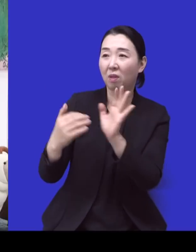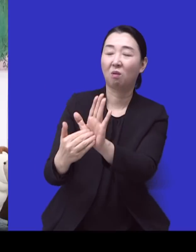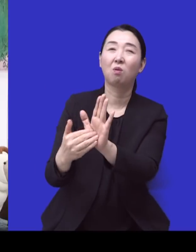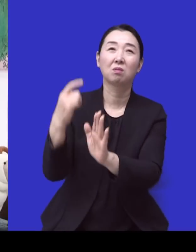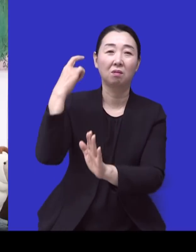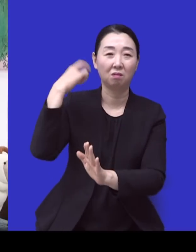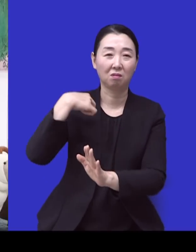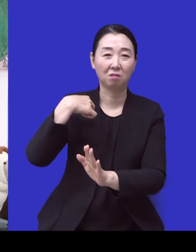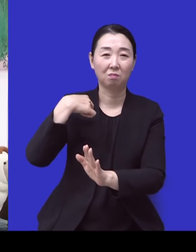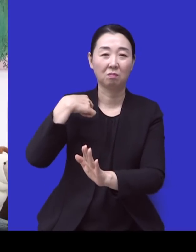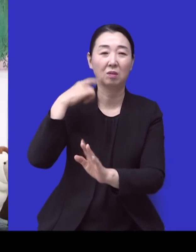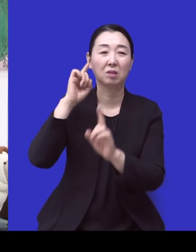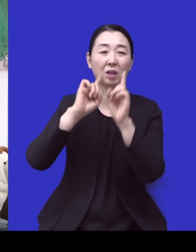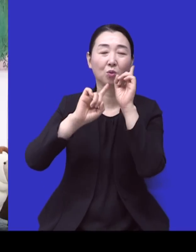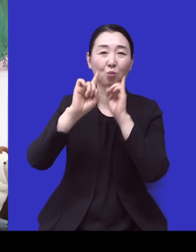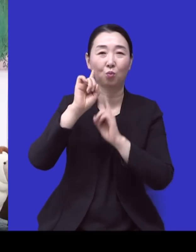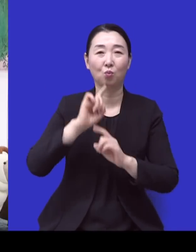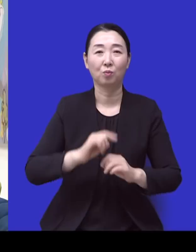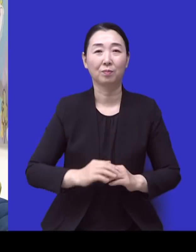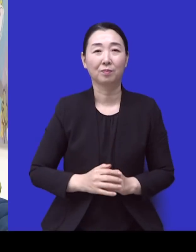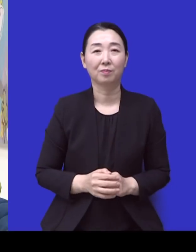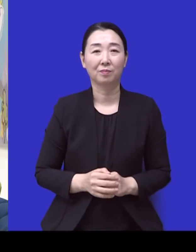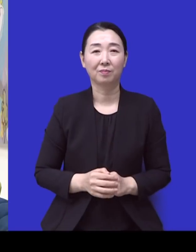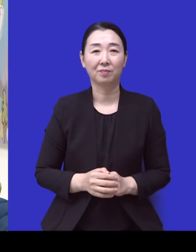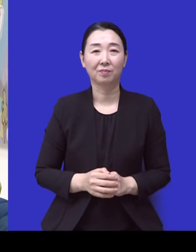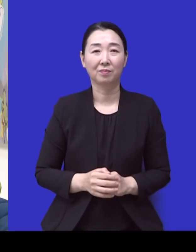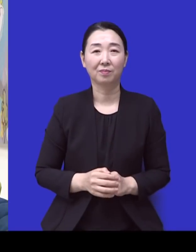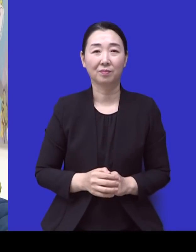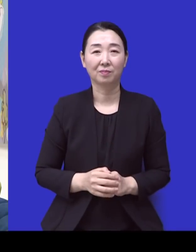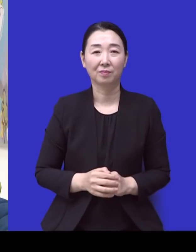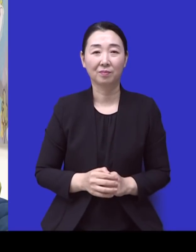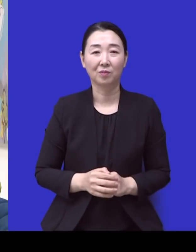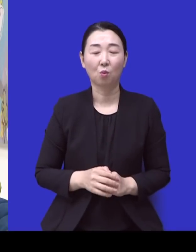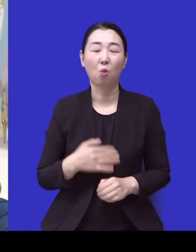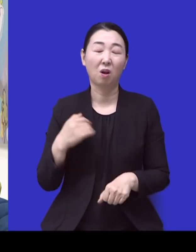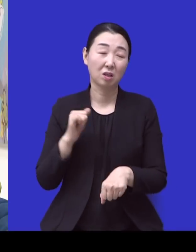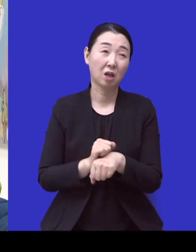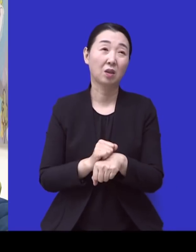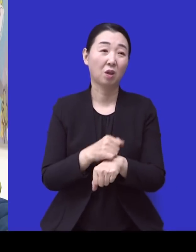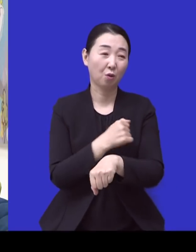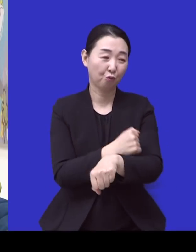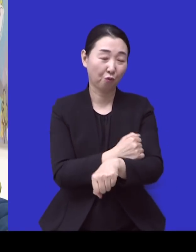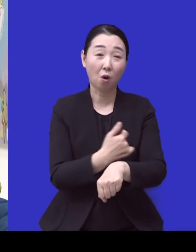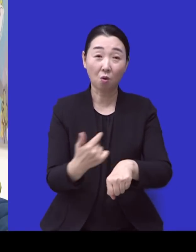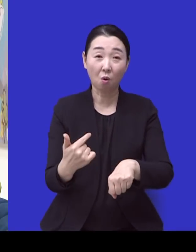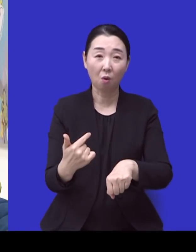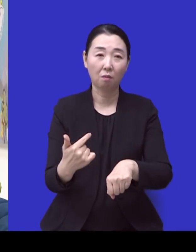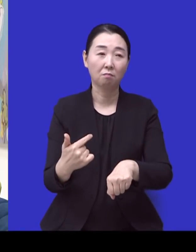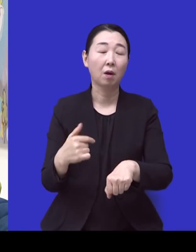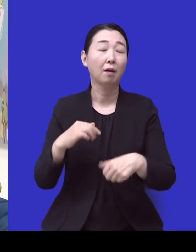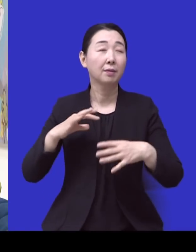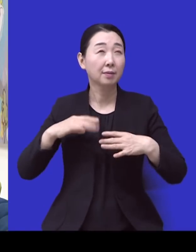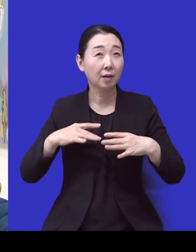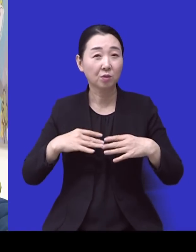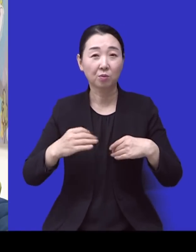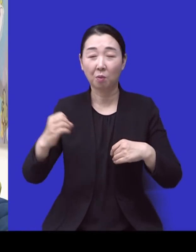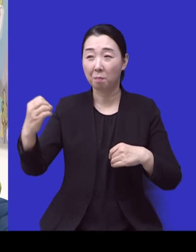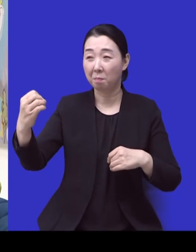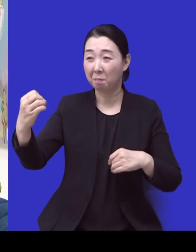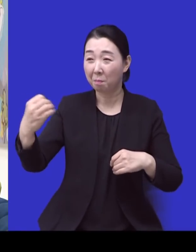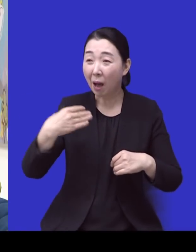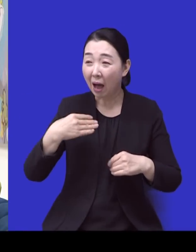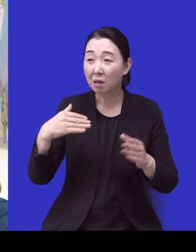느낌이 들고 상처 입겠네. 네. 근데 그냥 너무 잘했다, 수고했다, 자랑스러워